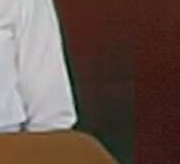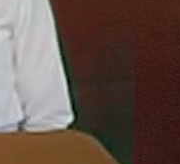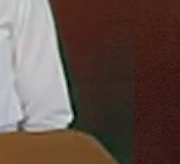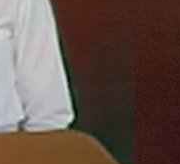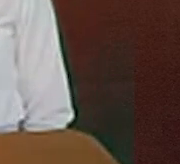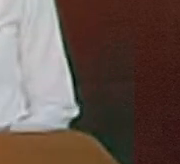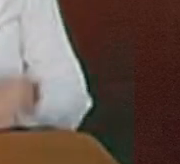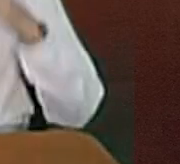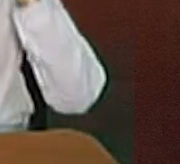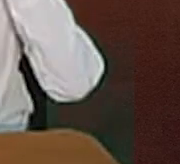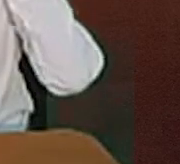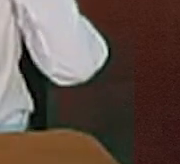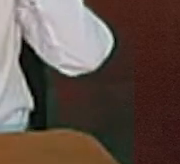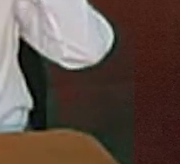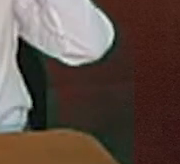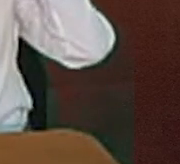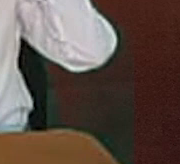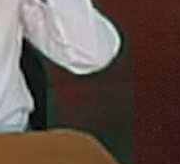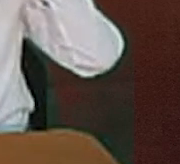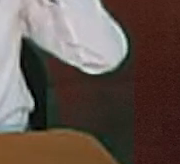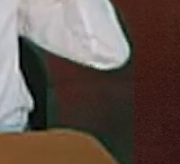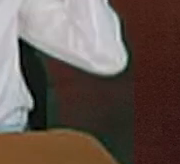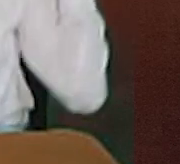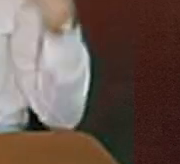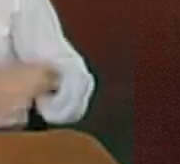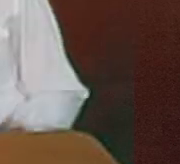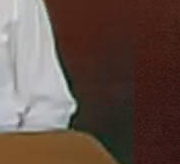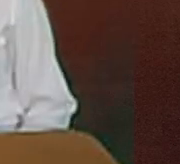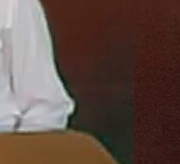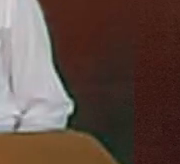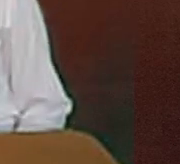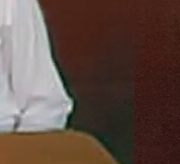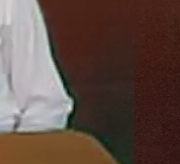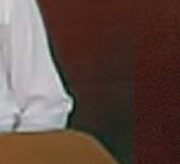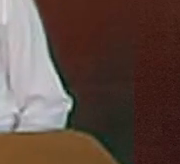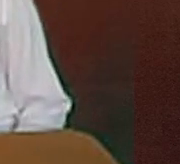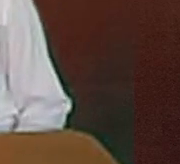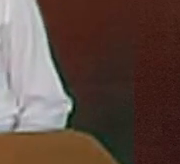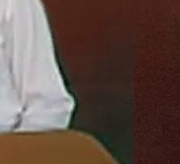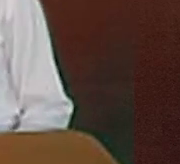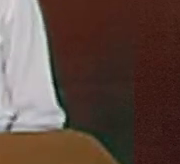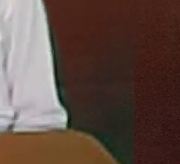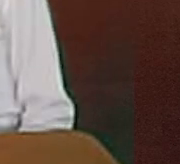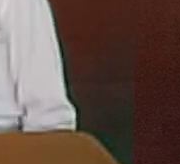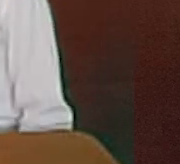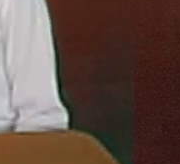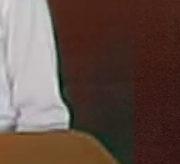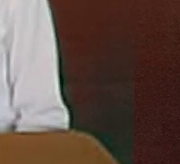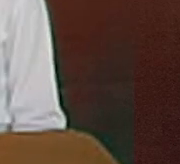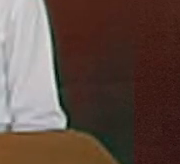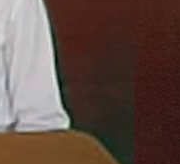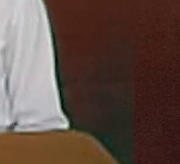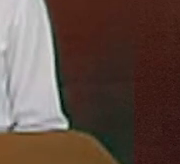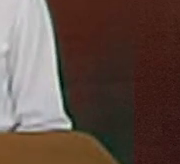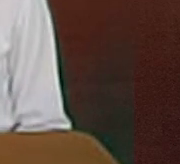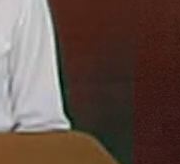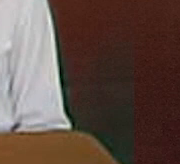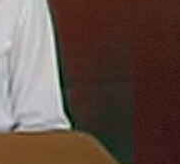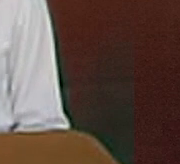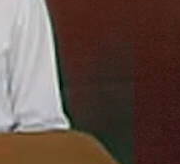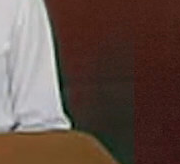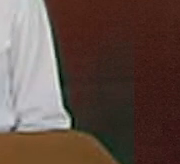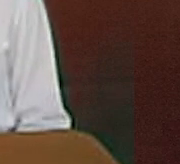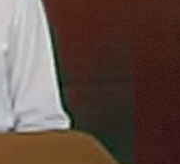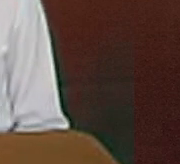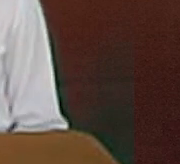gamitin itong software na sinasabi kong pag-aaralan ko. Wow! Adobe Photoshop! Sige, pag-aralan mong mabuti